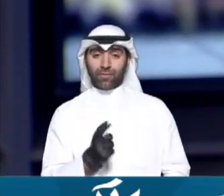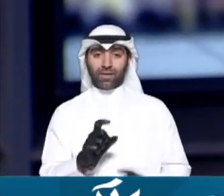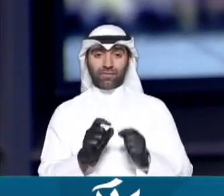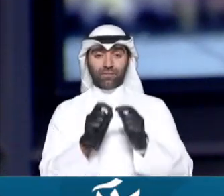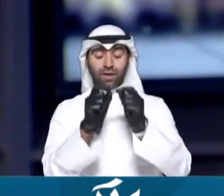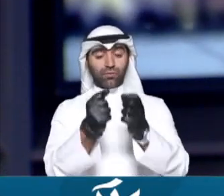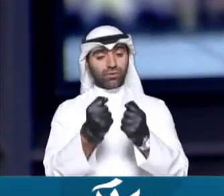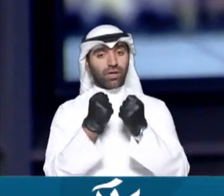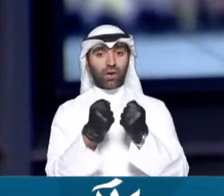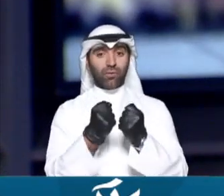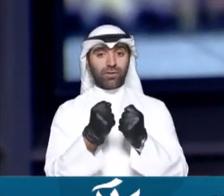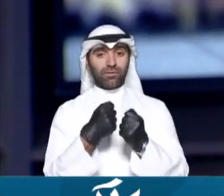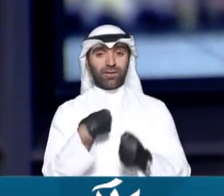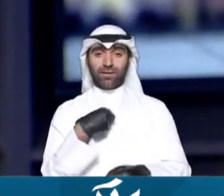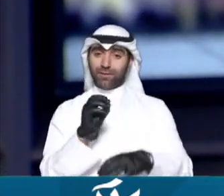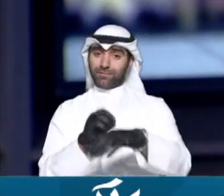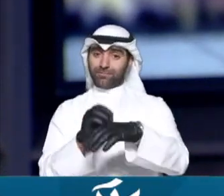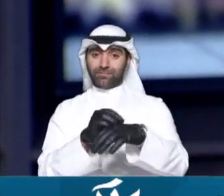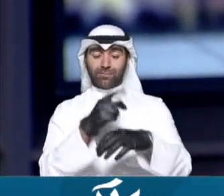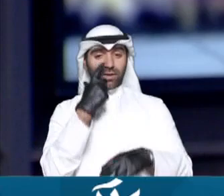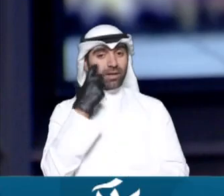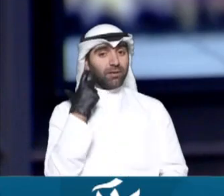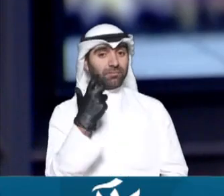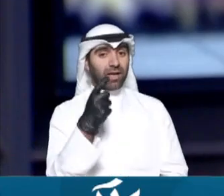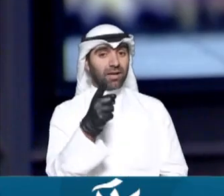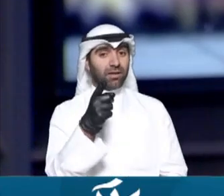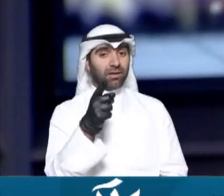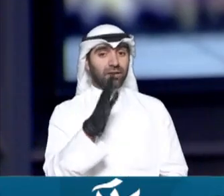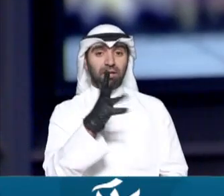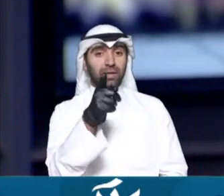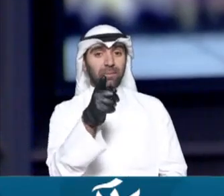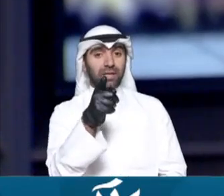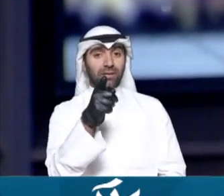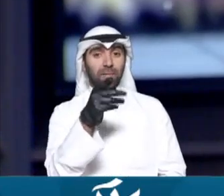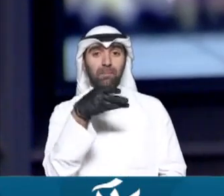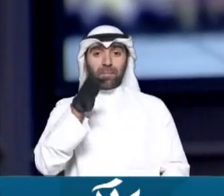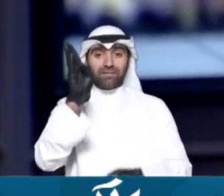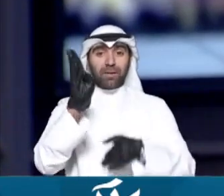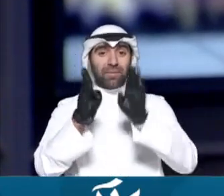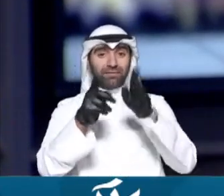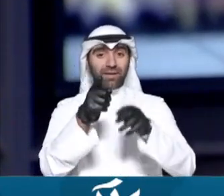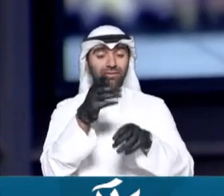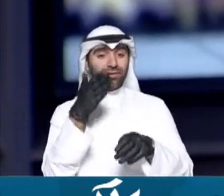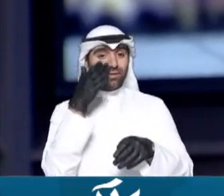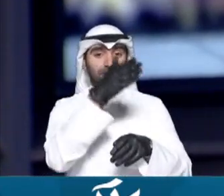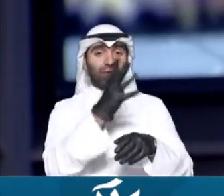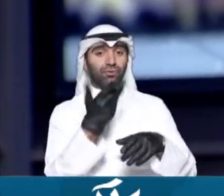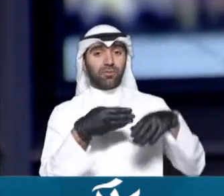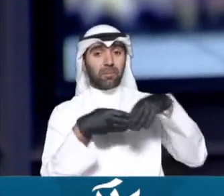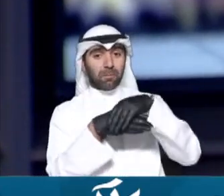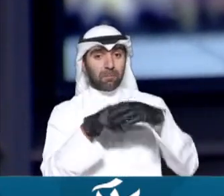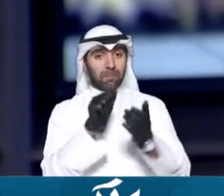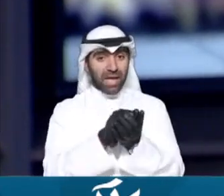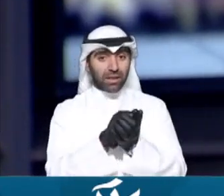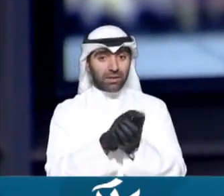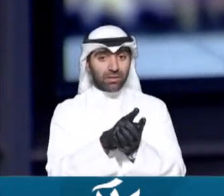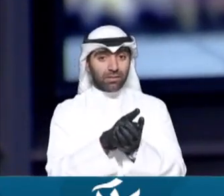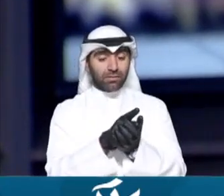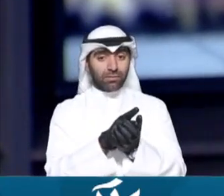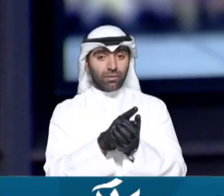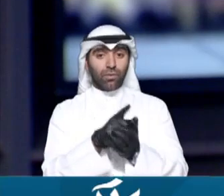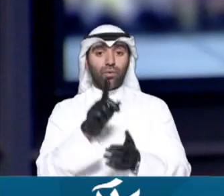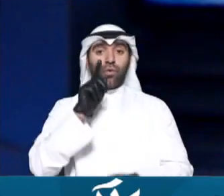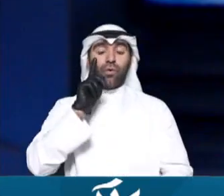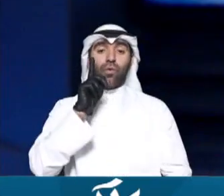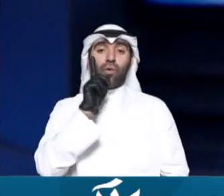تشوف أمك ولا أبوك في الإنعاش ما تقدر تكلمهم إلا من وراء الزجاج. الله أكبر. نعم. ولهذا